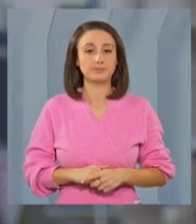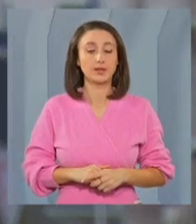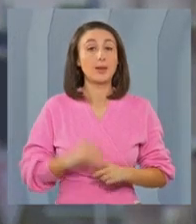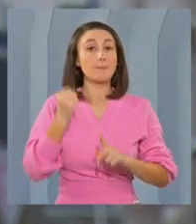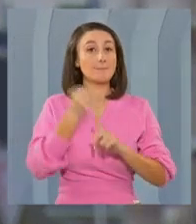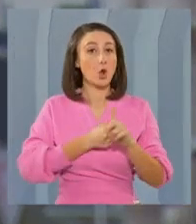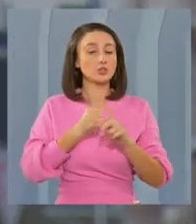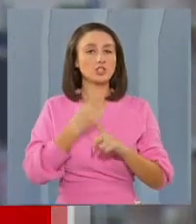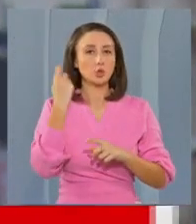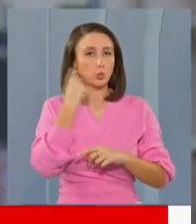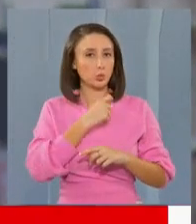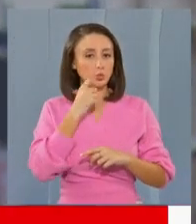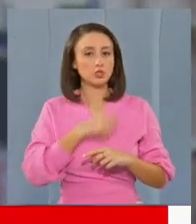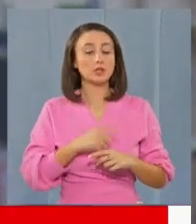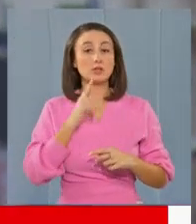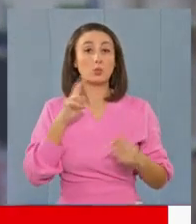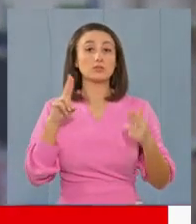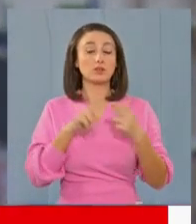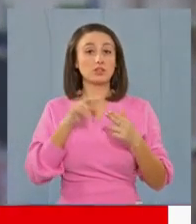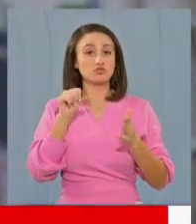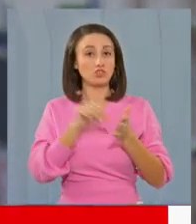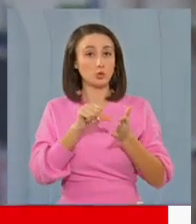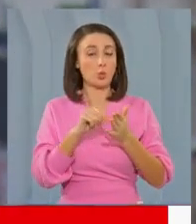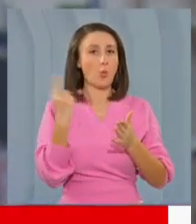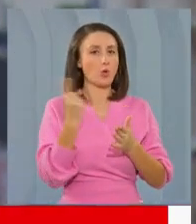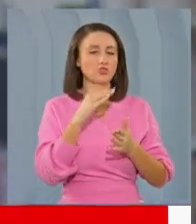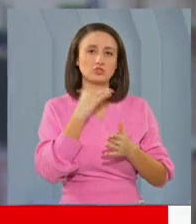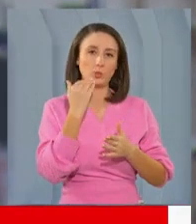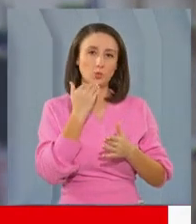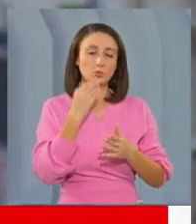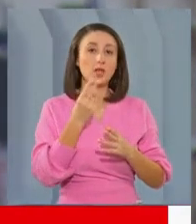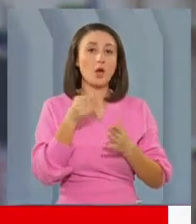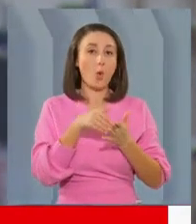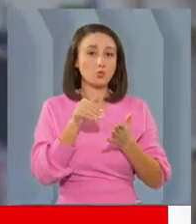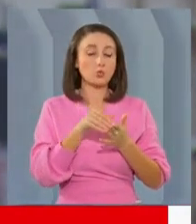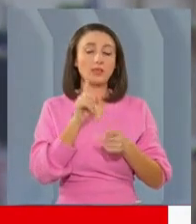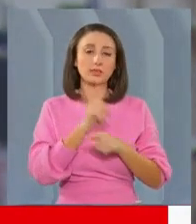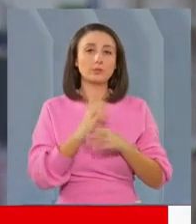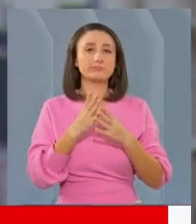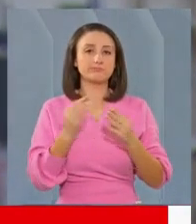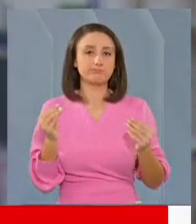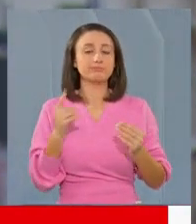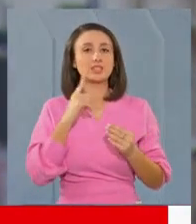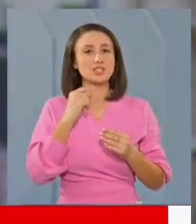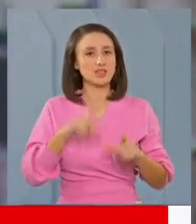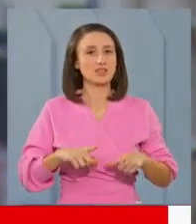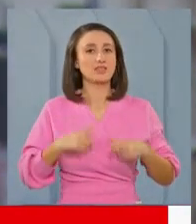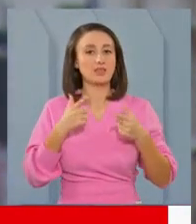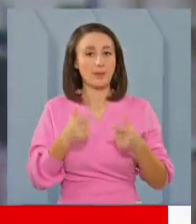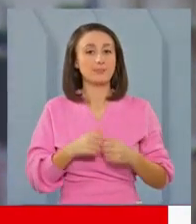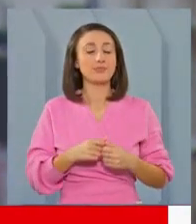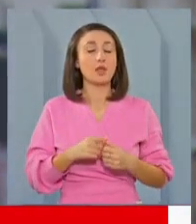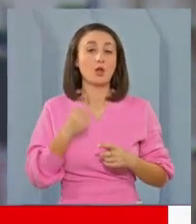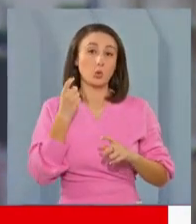Protest în municipiul Cluj-Napoca. Oamenii s-au adunat în centrul orașului nemulțumiți de costurile tot mai ridicate ale traiului de zi cu zi.